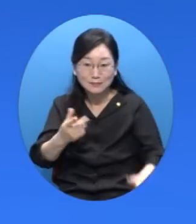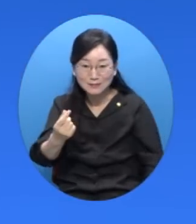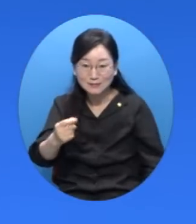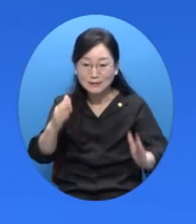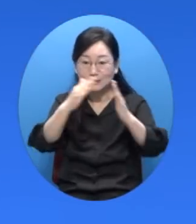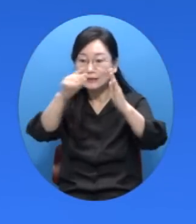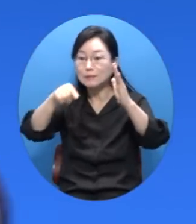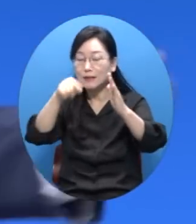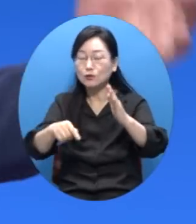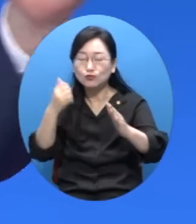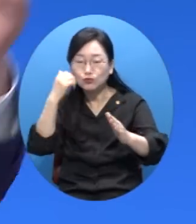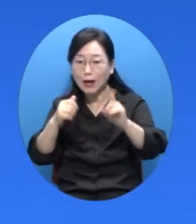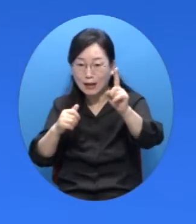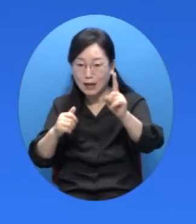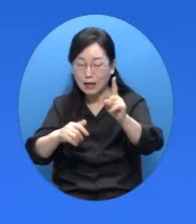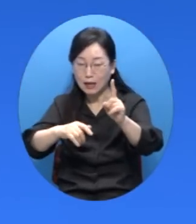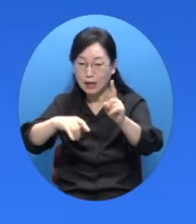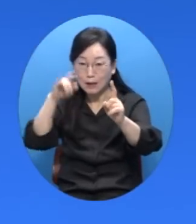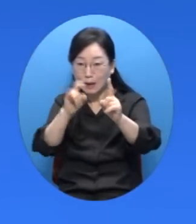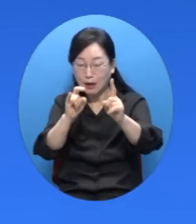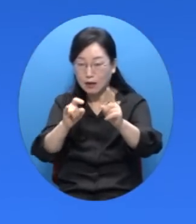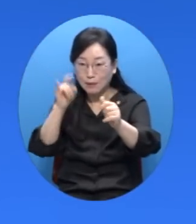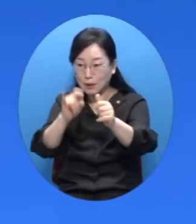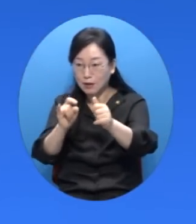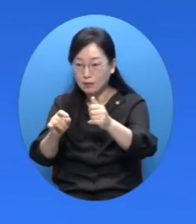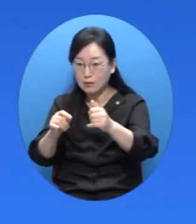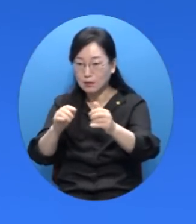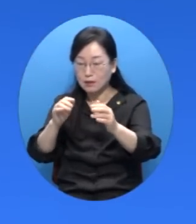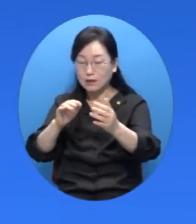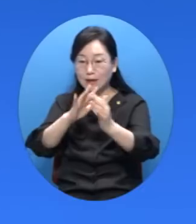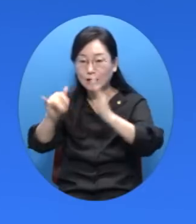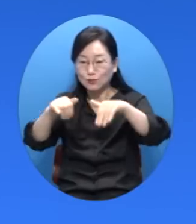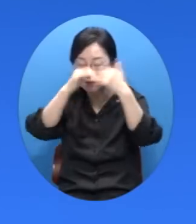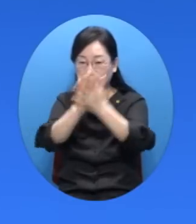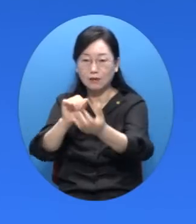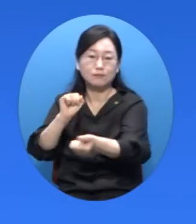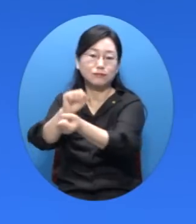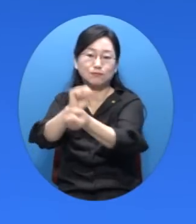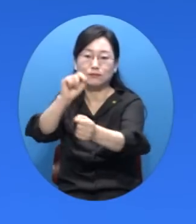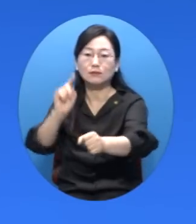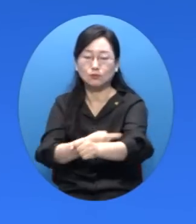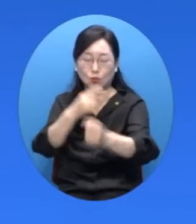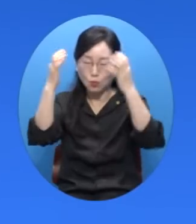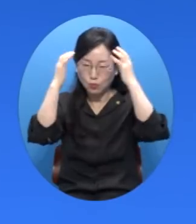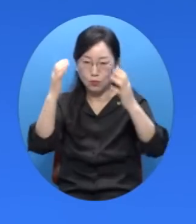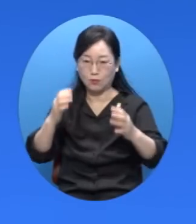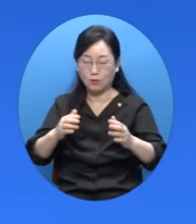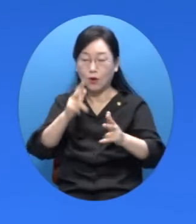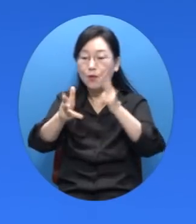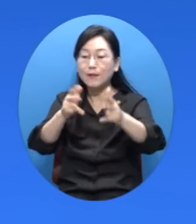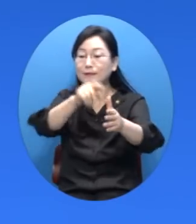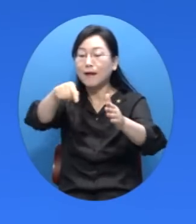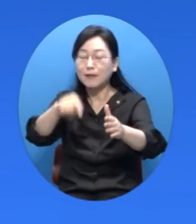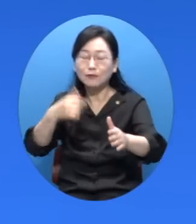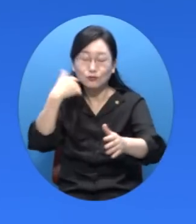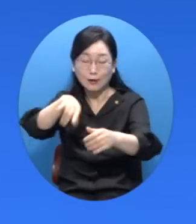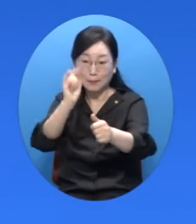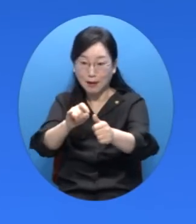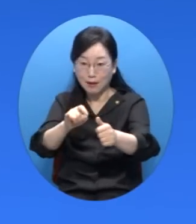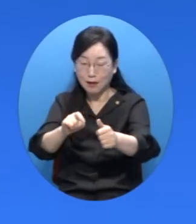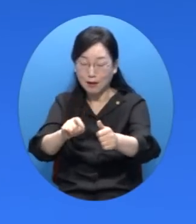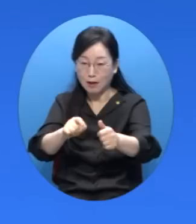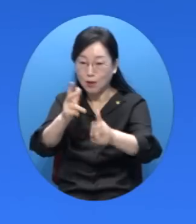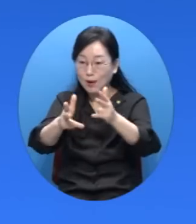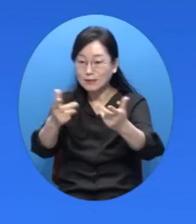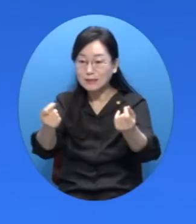걸리면 그냥 금방 온 집안 사람이 다 코로나에 걸려서 고통당했던 기억이 납니다. 회사에 한 사람이 코로나 걸린 사람이 오면 주변에 있는 사람이